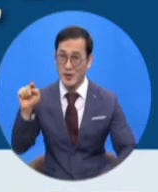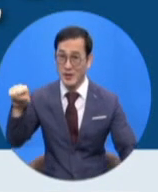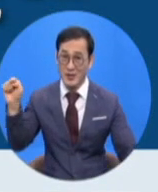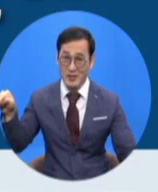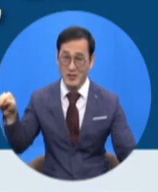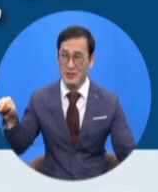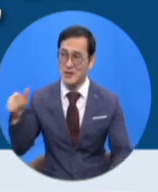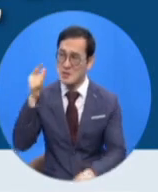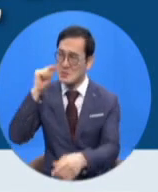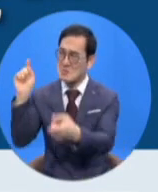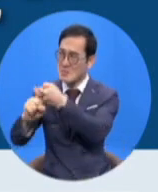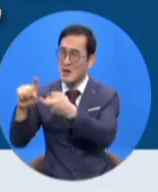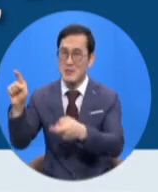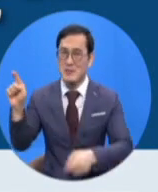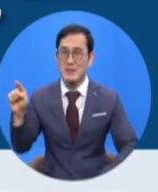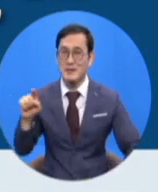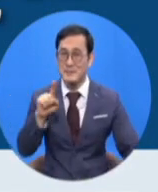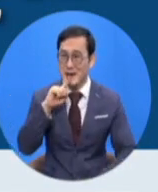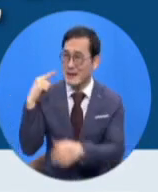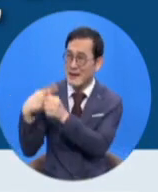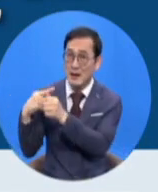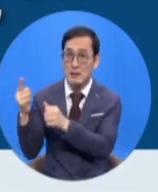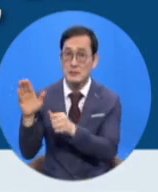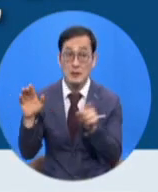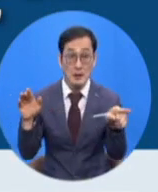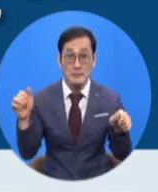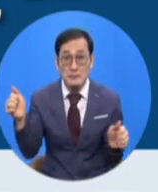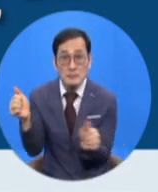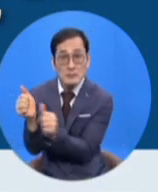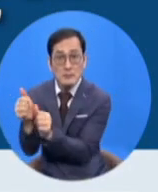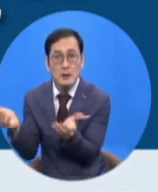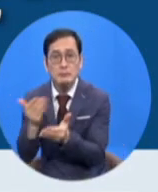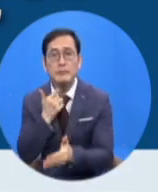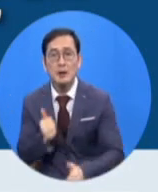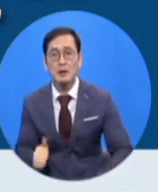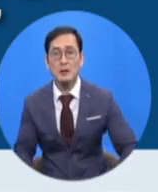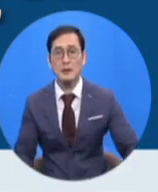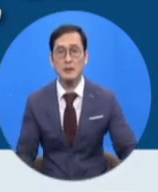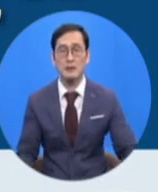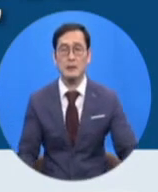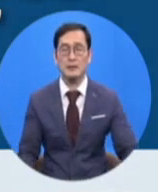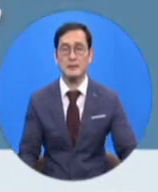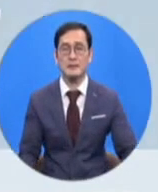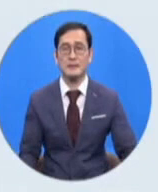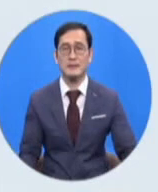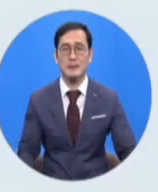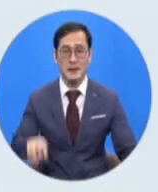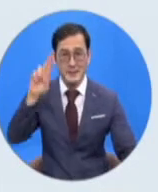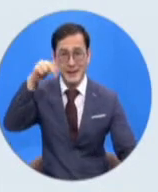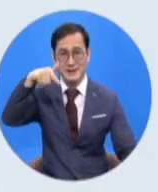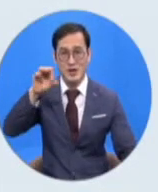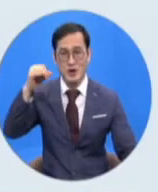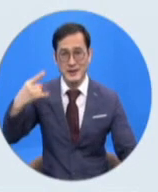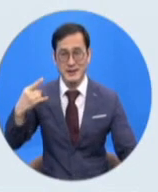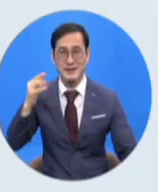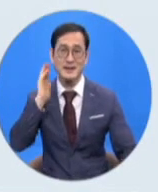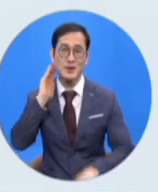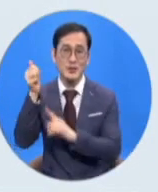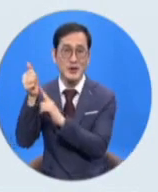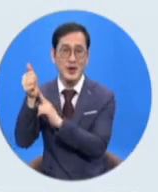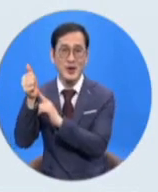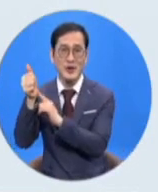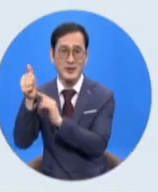광복회 회장 본인도 어쩌 어떤 의미에서 부역을 했었습니다 무슨 의미냐 면이 박정희의 공화당 에서